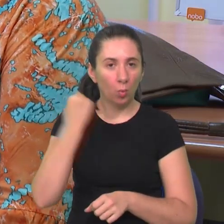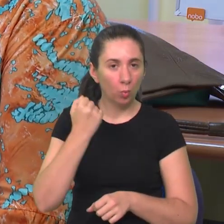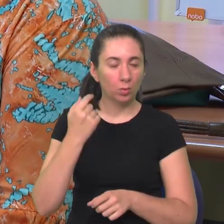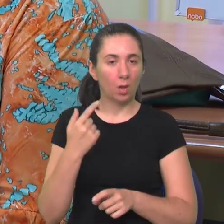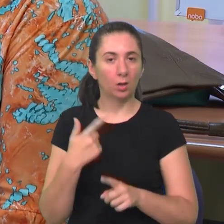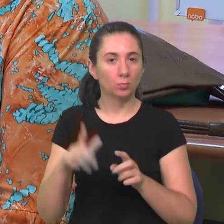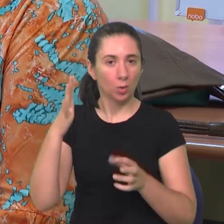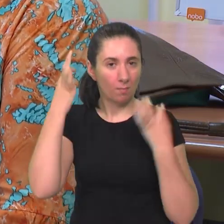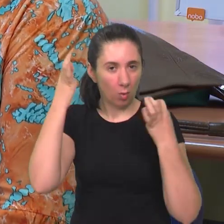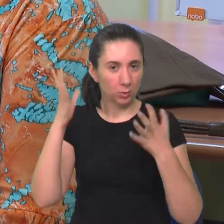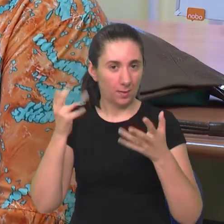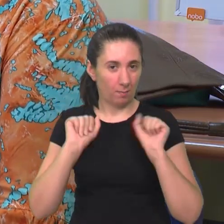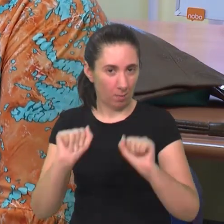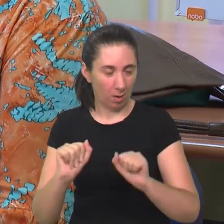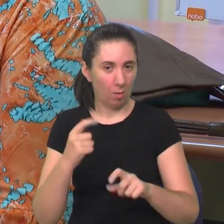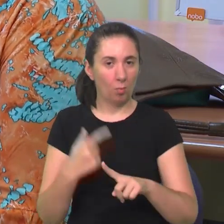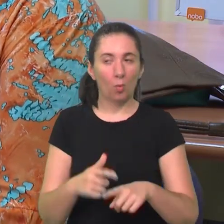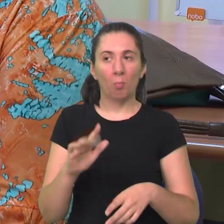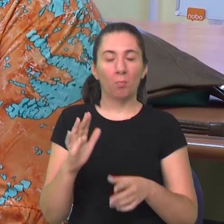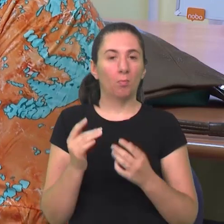toplotnom udaru,